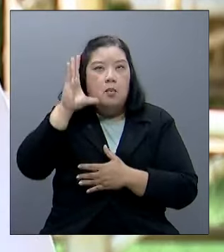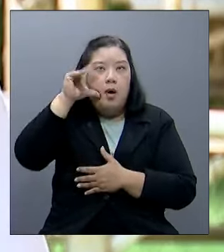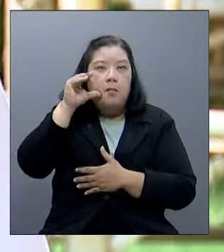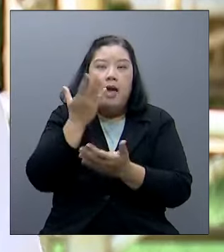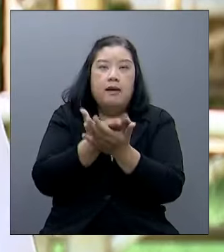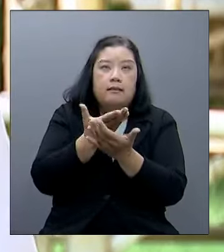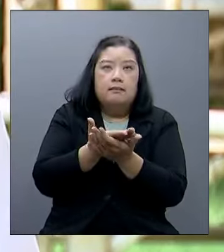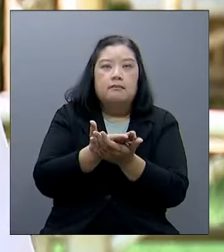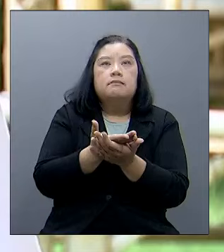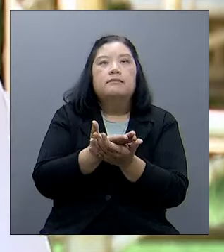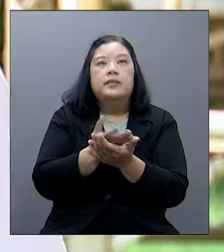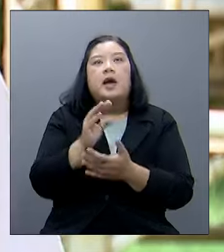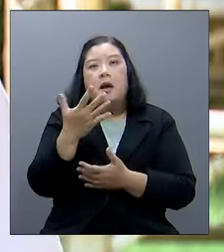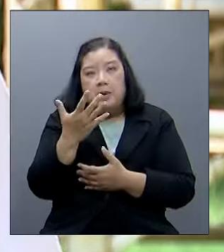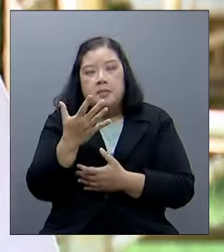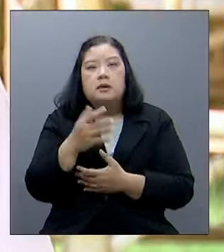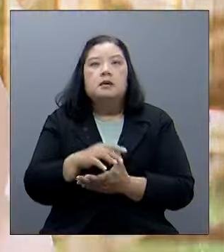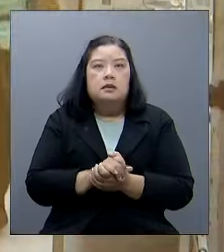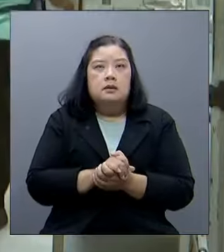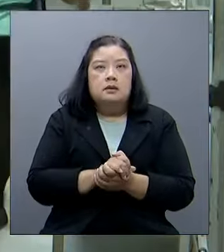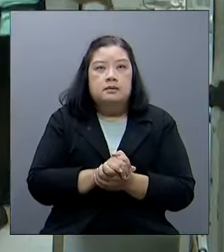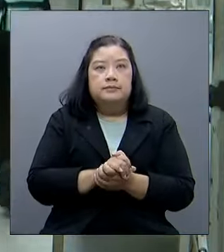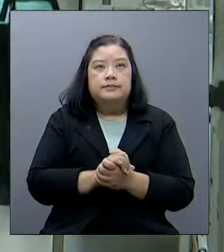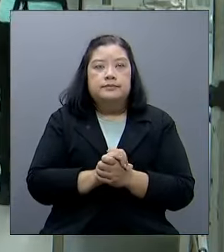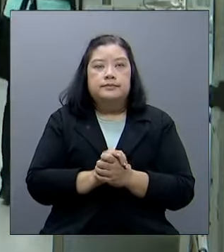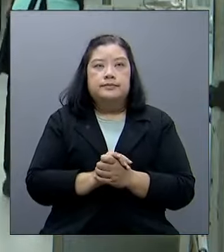แบบตังต้องส่งแบบให้อ่ะค่ะ